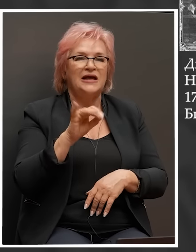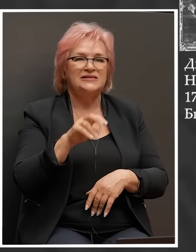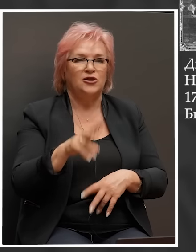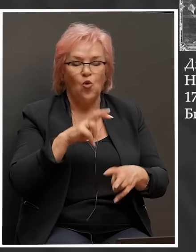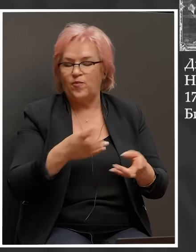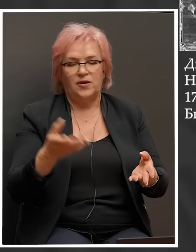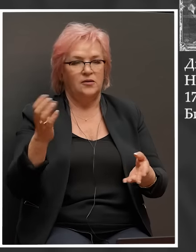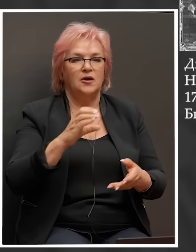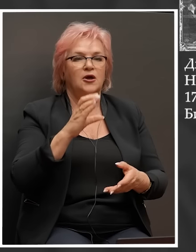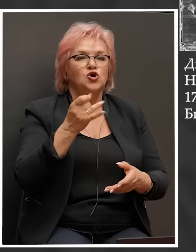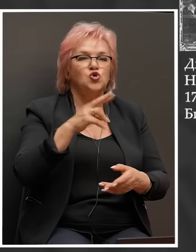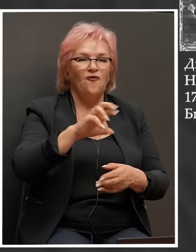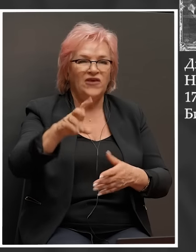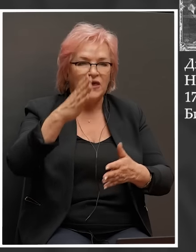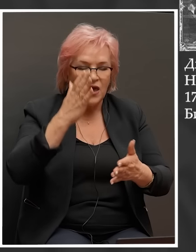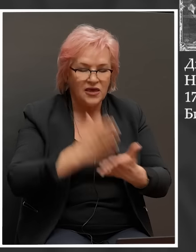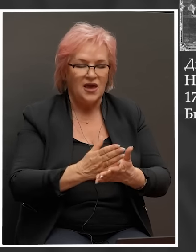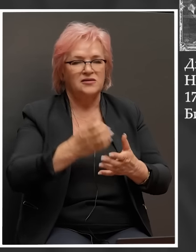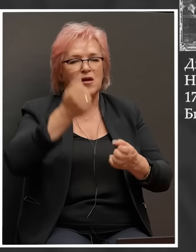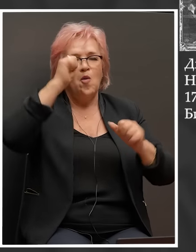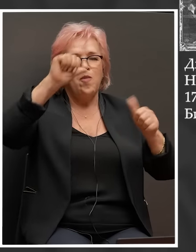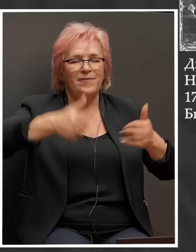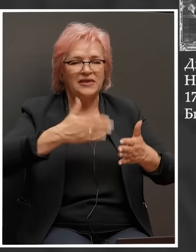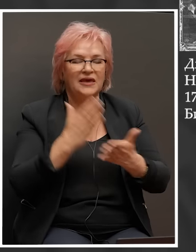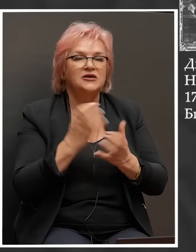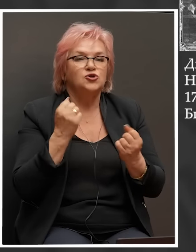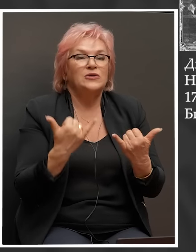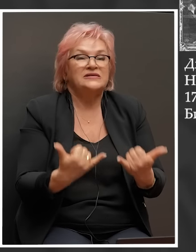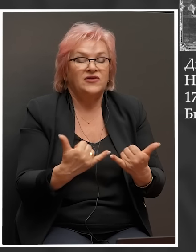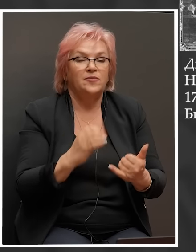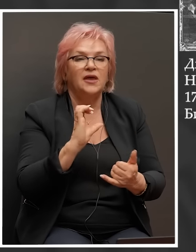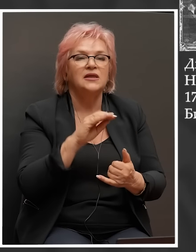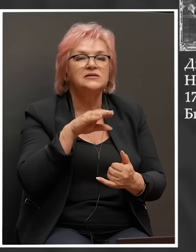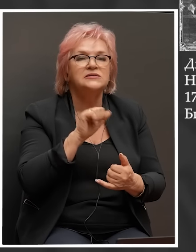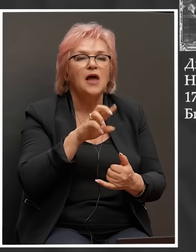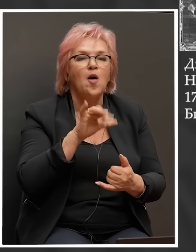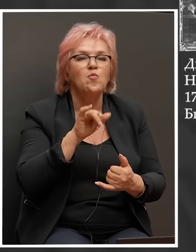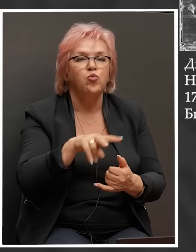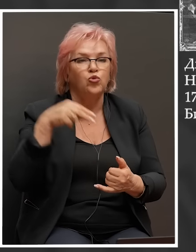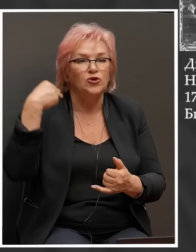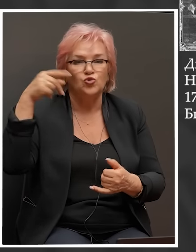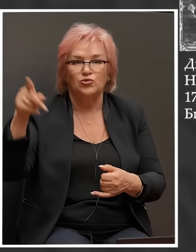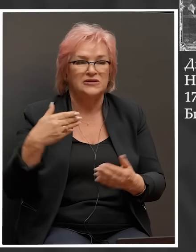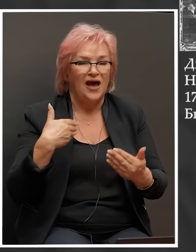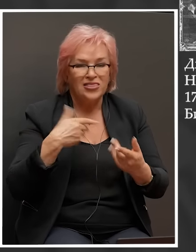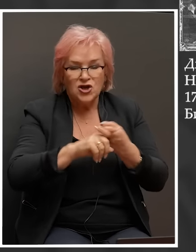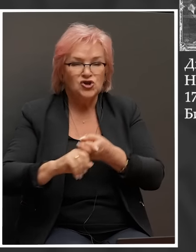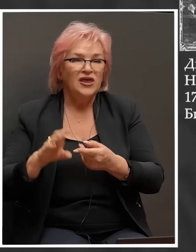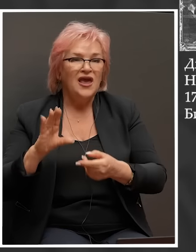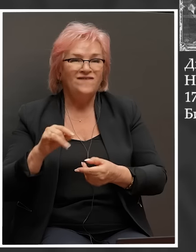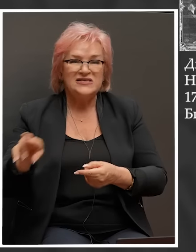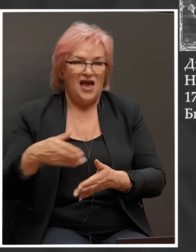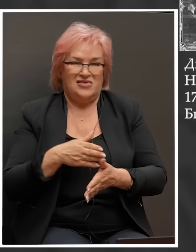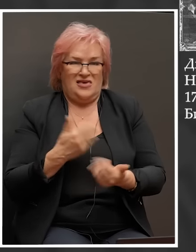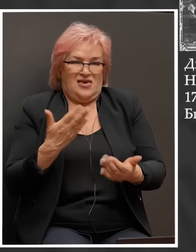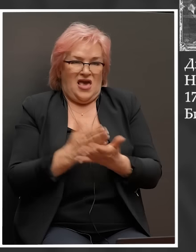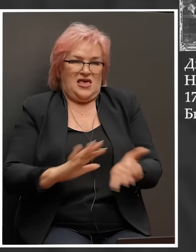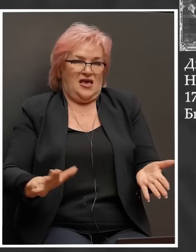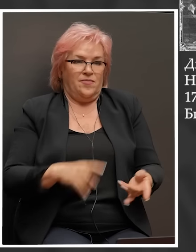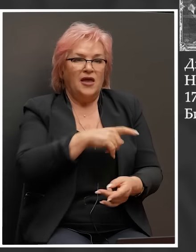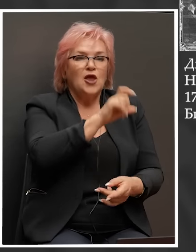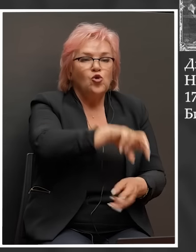София, да, есть какие-то остатки памятников, но современный Стамбул никакого отношения к Византии не имеет. Эти люди пришельцы по отношению к